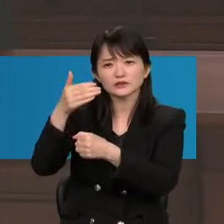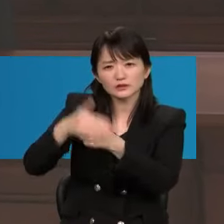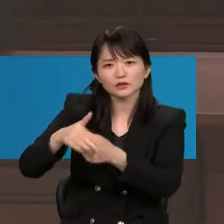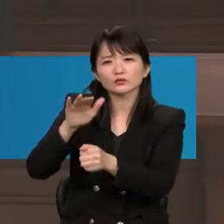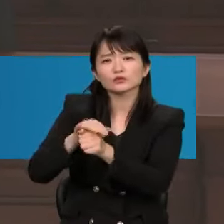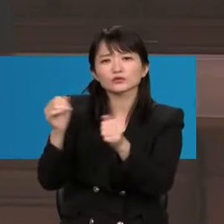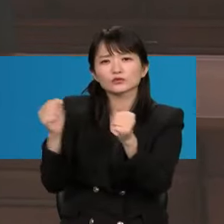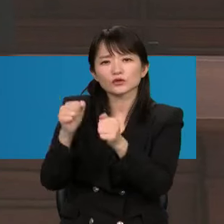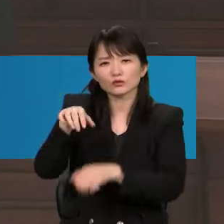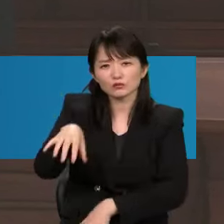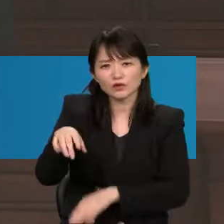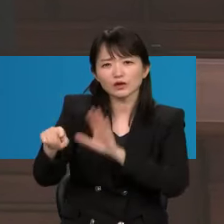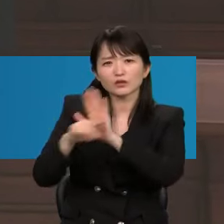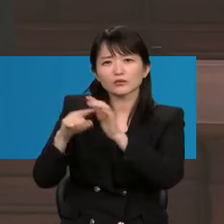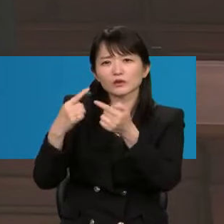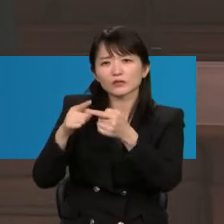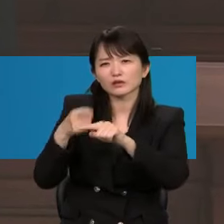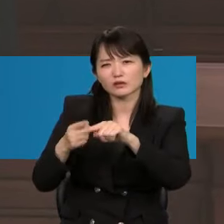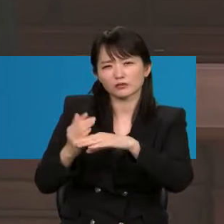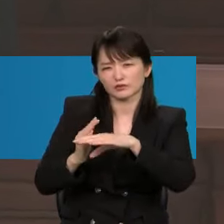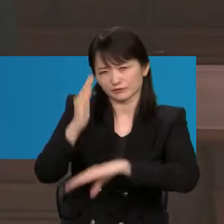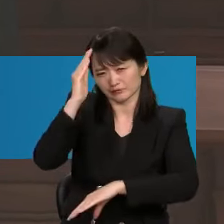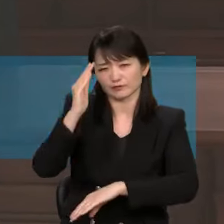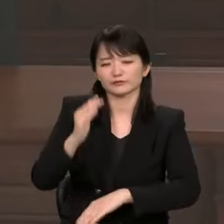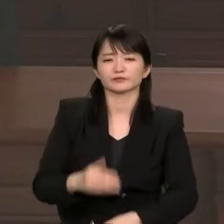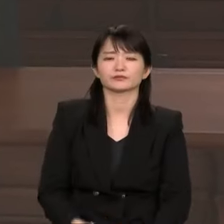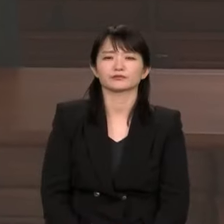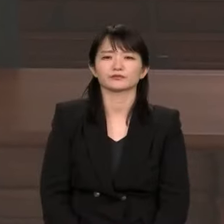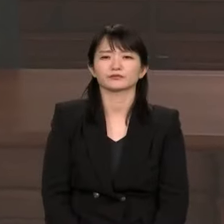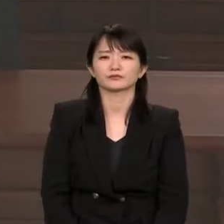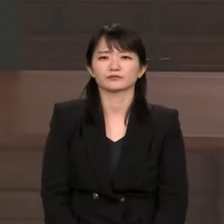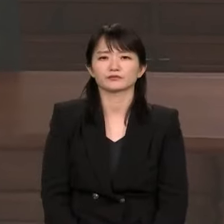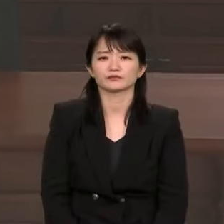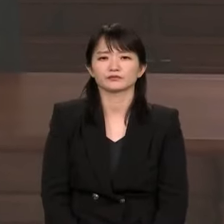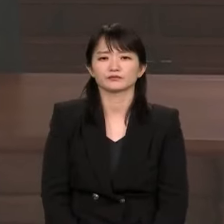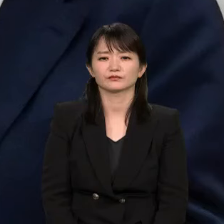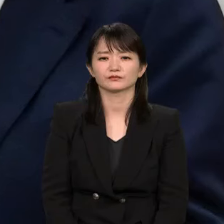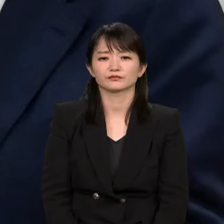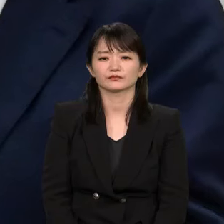경북에서도 부정평가가 절반을 넘겼습니다. 이희정 기자입니다.